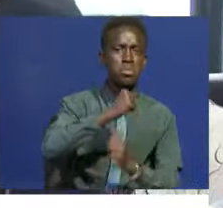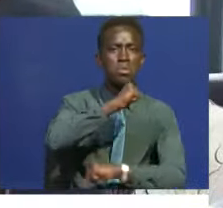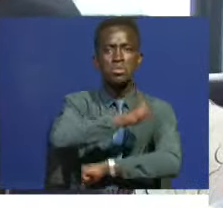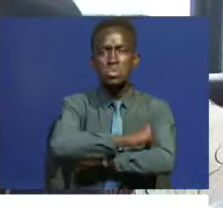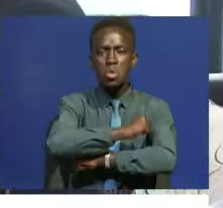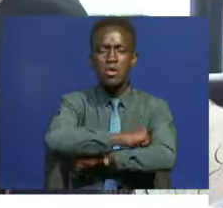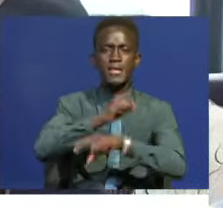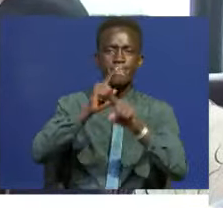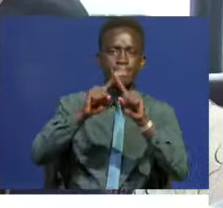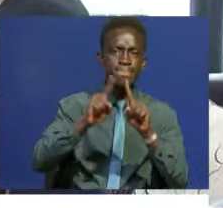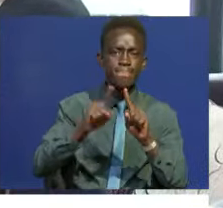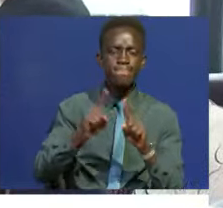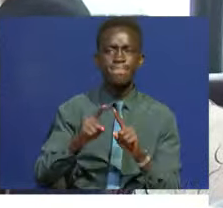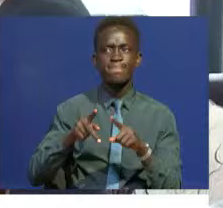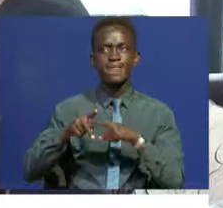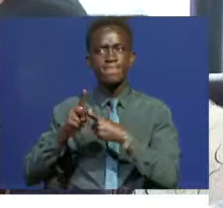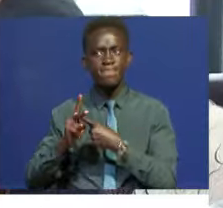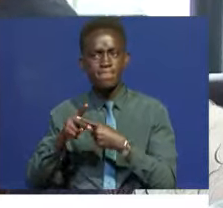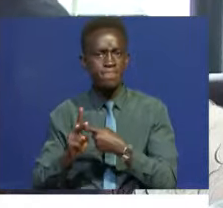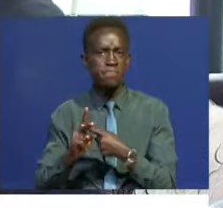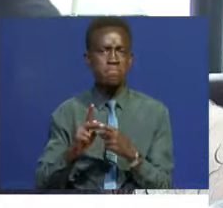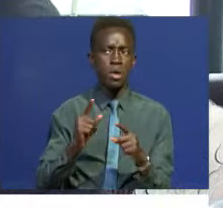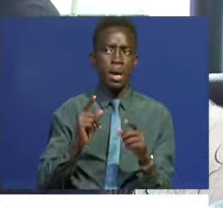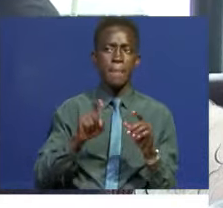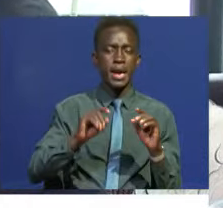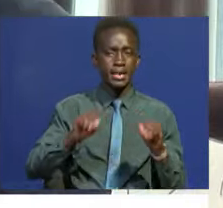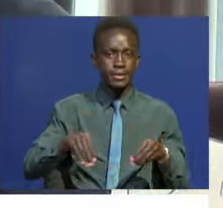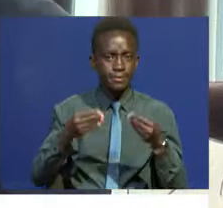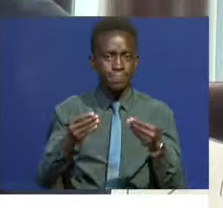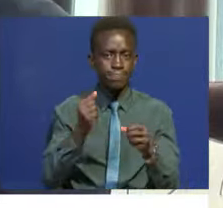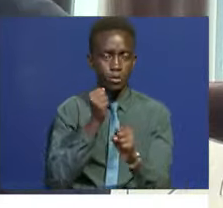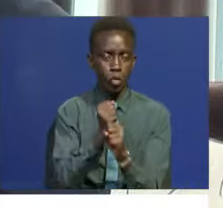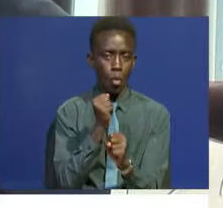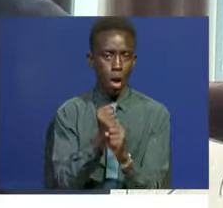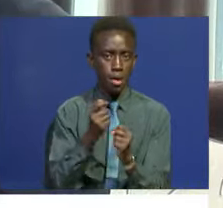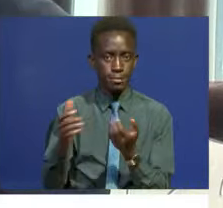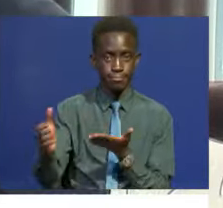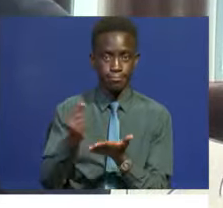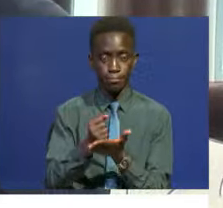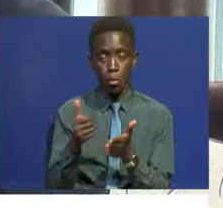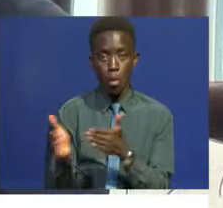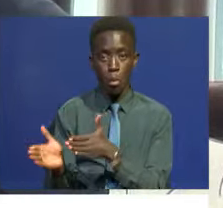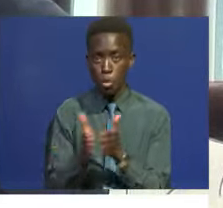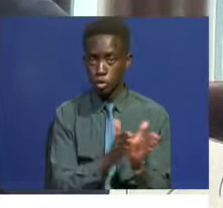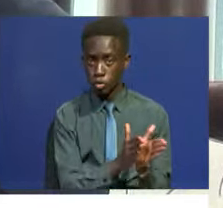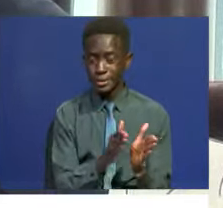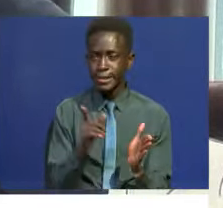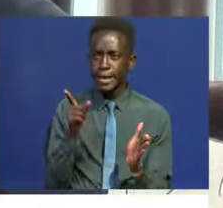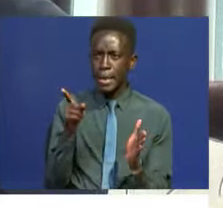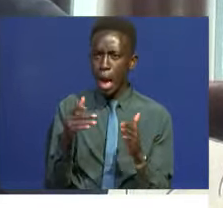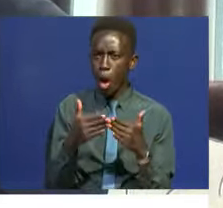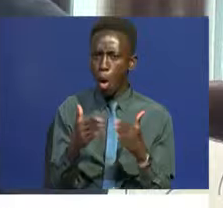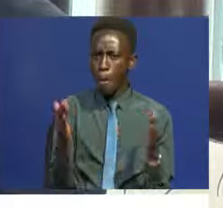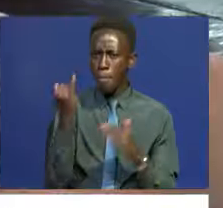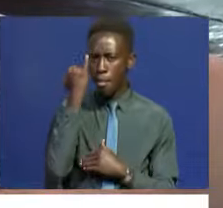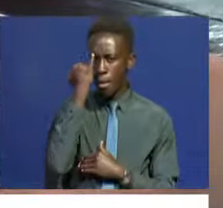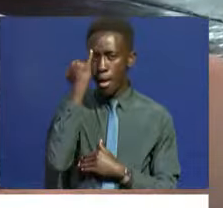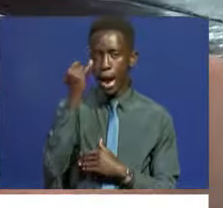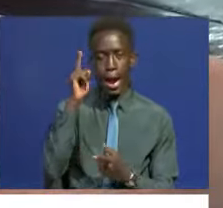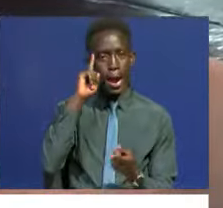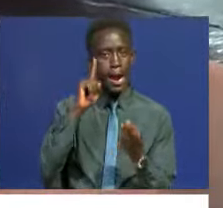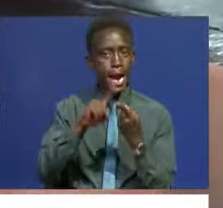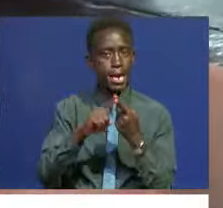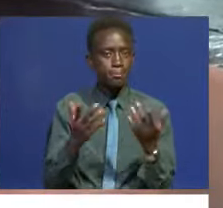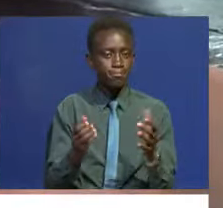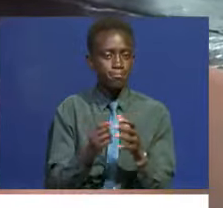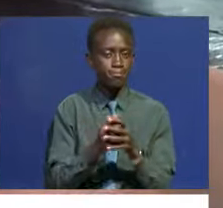ni muhimu katika kuongezea wahitimu nafasi za ajira. Kufanya hivyo kunasaidia katika kuanzishwa kwa majukwaa ya kudumu ya ajira, pamoja na